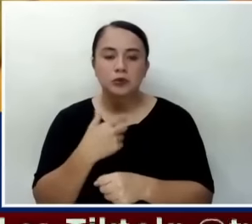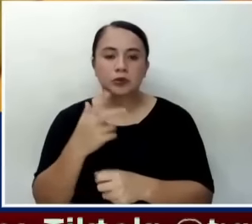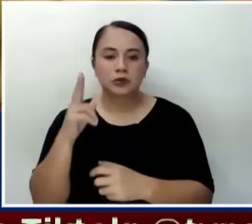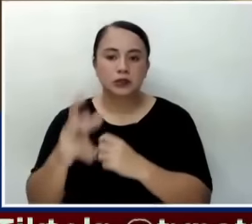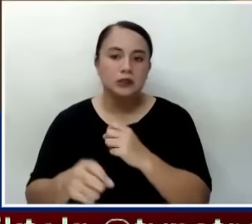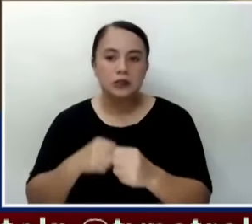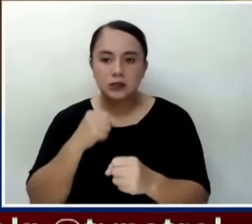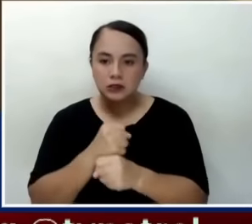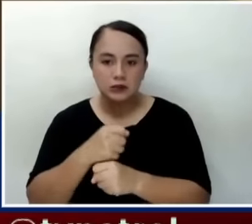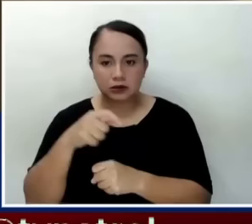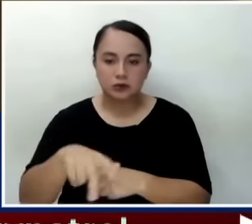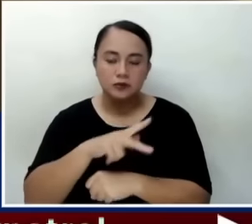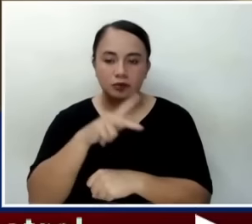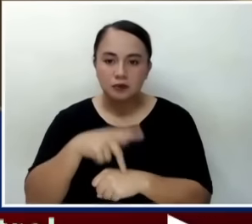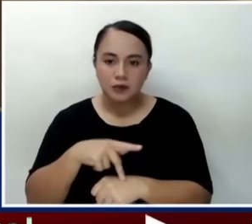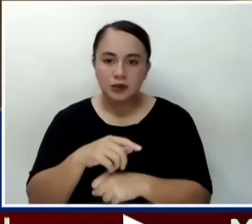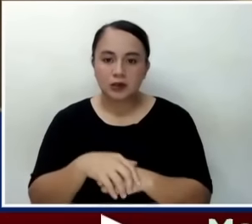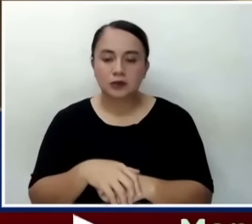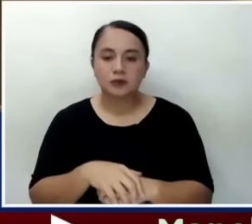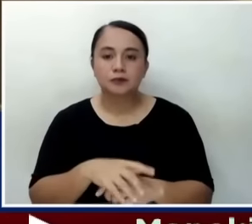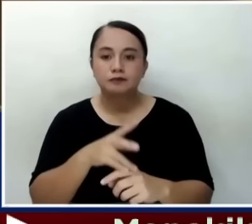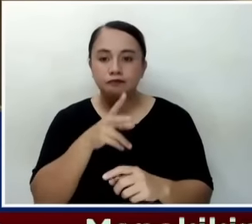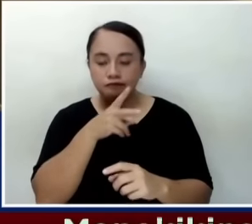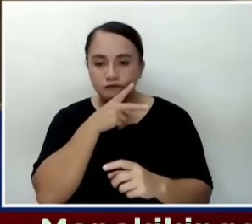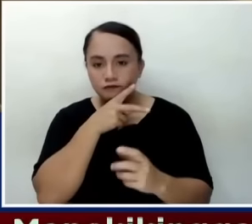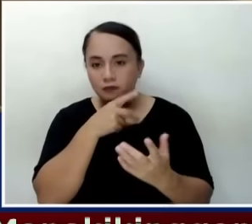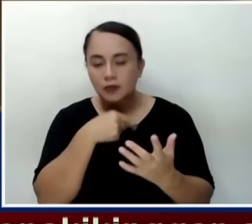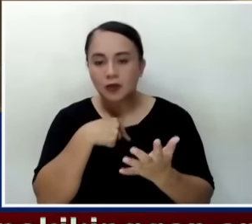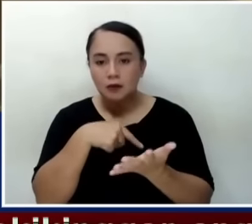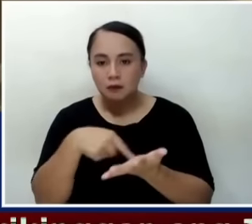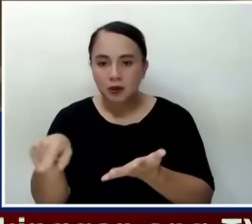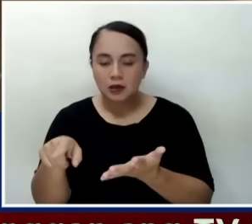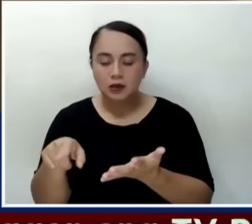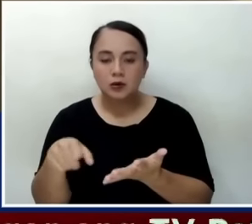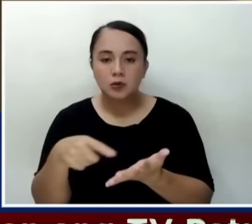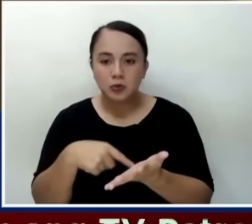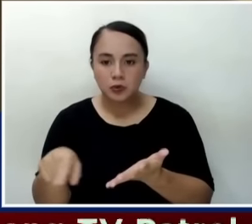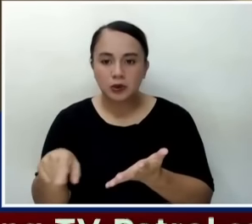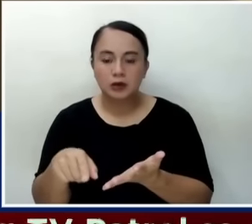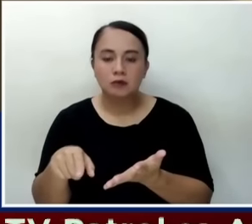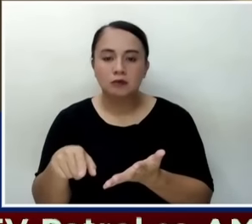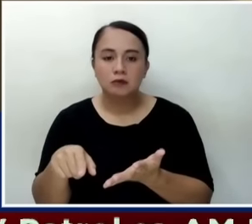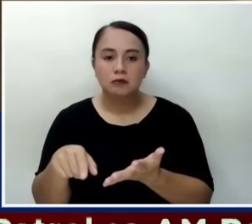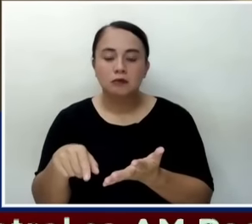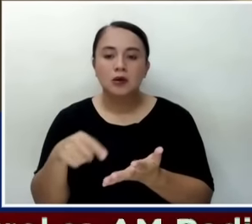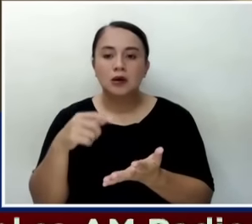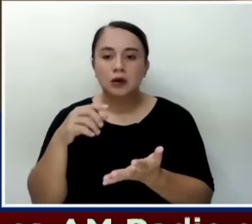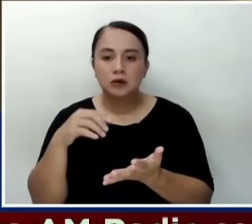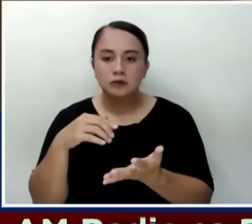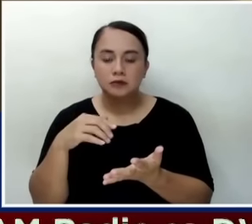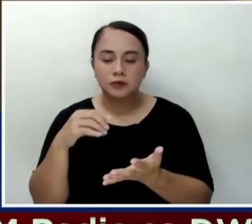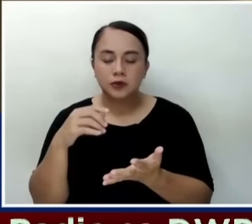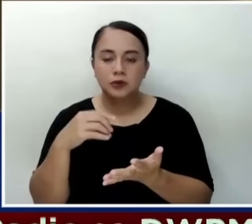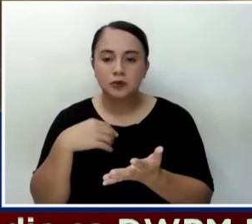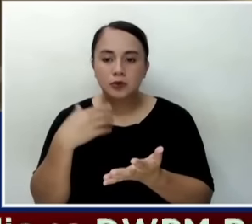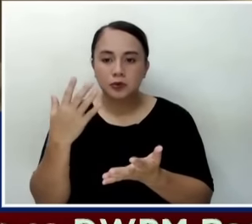nasa bansa. The suspect have to pay the price that they need to pay face in